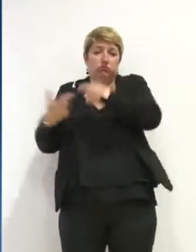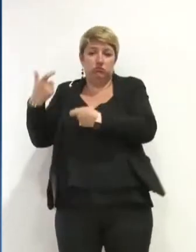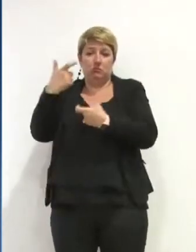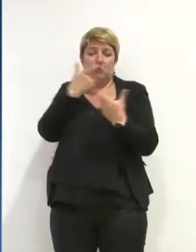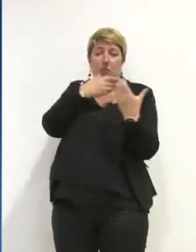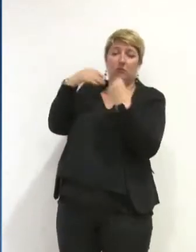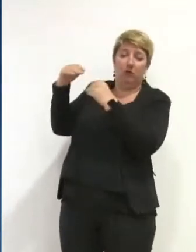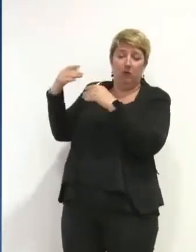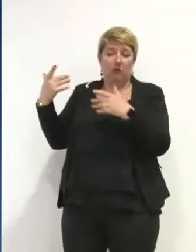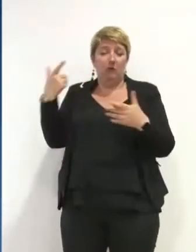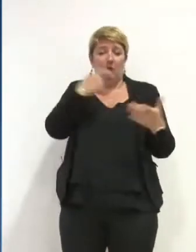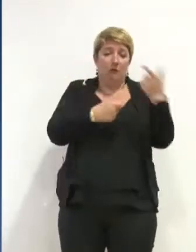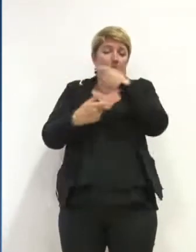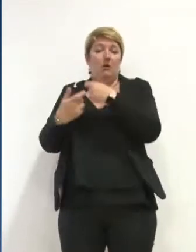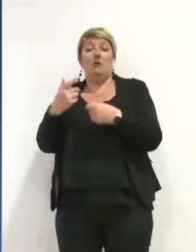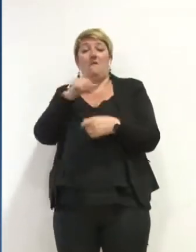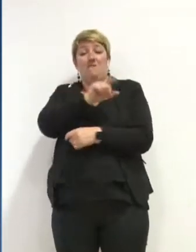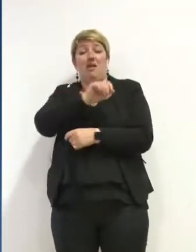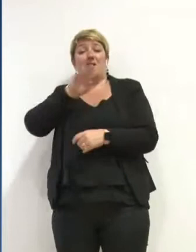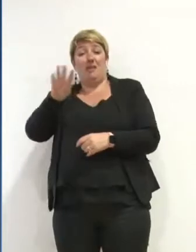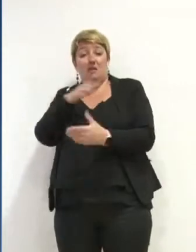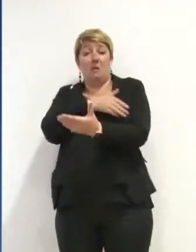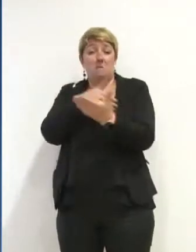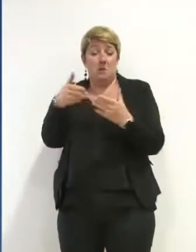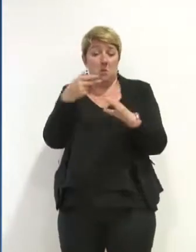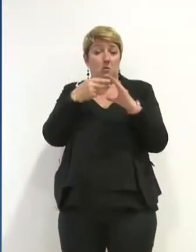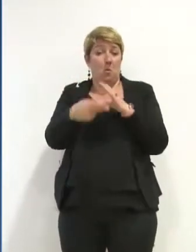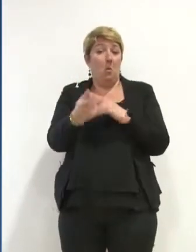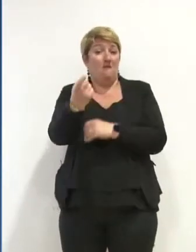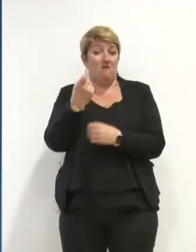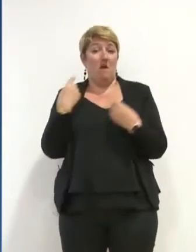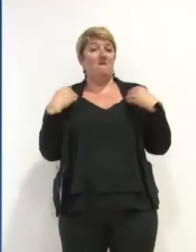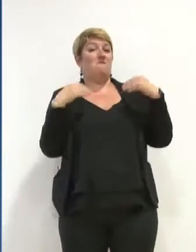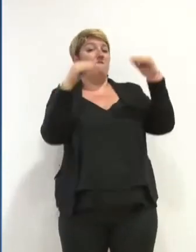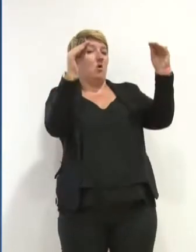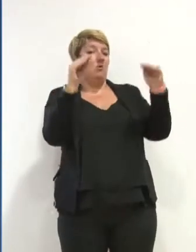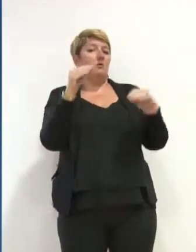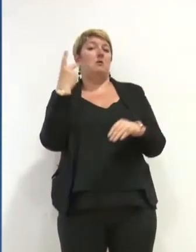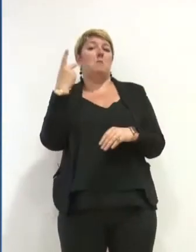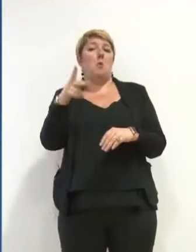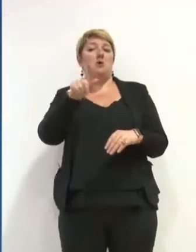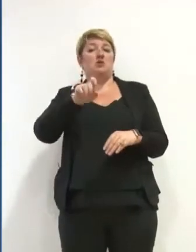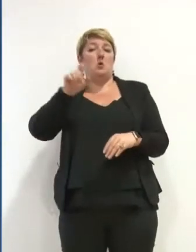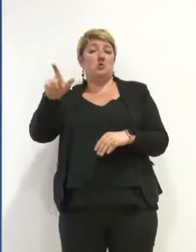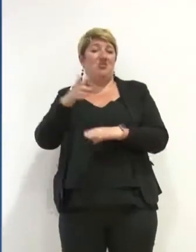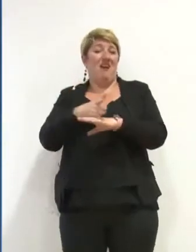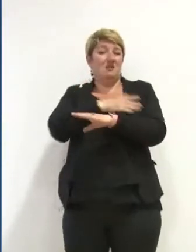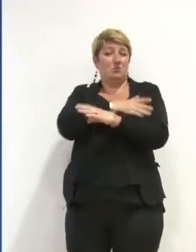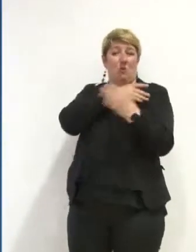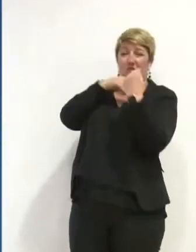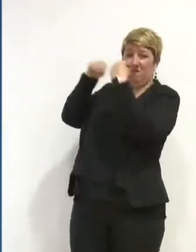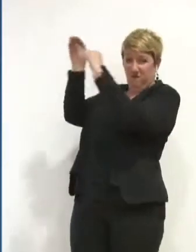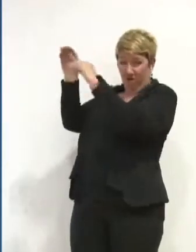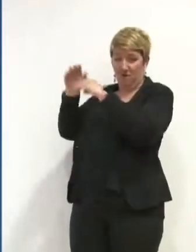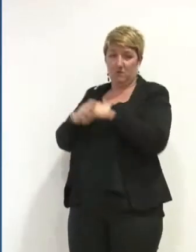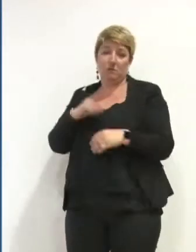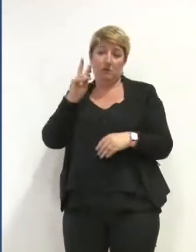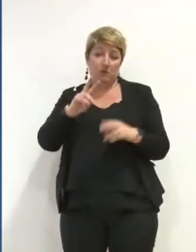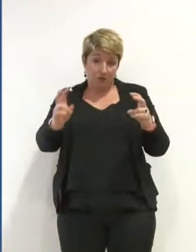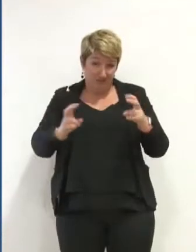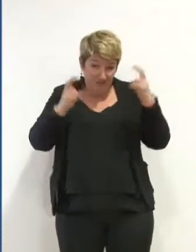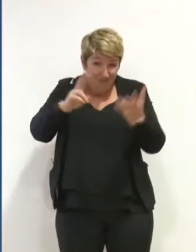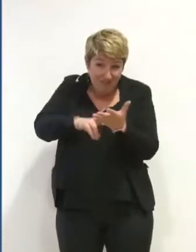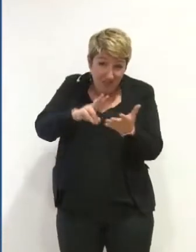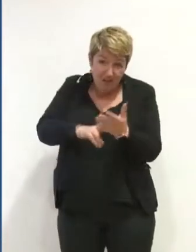24 millions d'euros liés à la vente à tempérament des actions de GEG à la métropole. La hausse réelle est donc